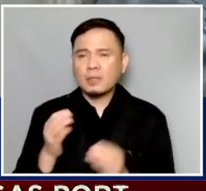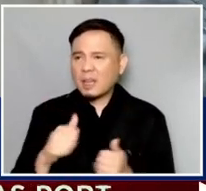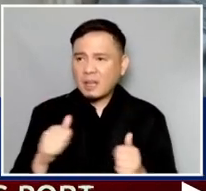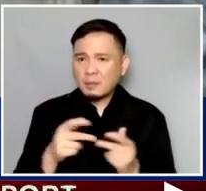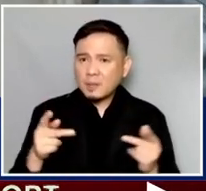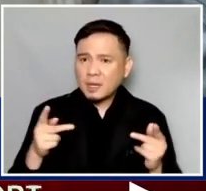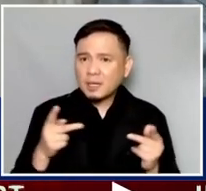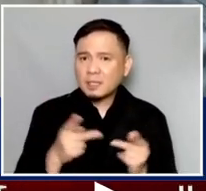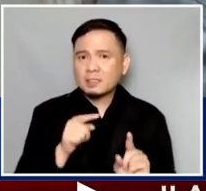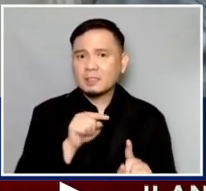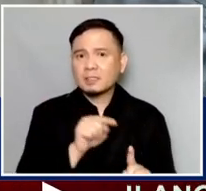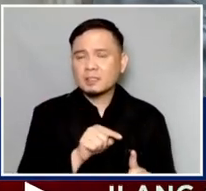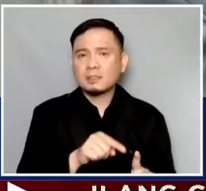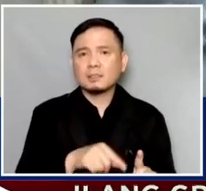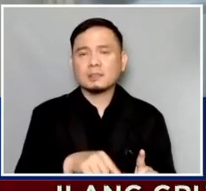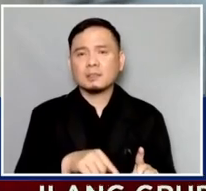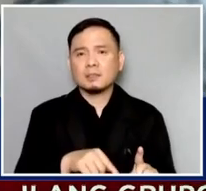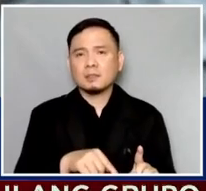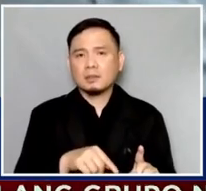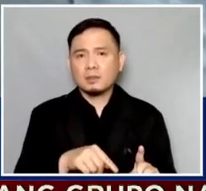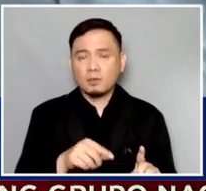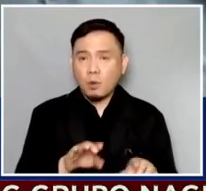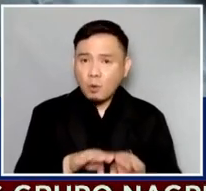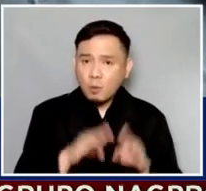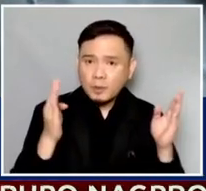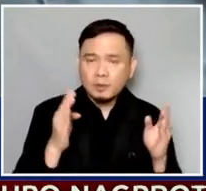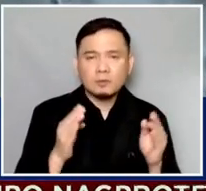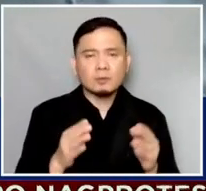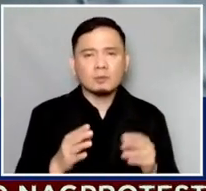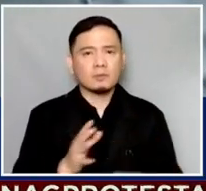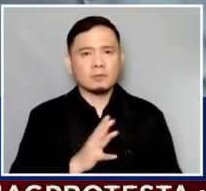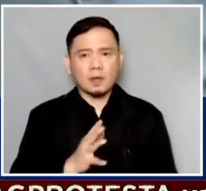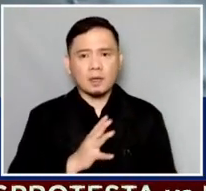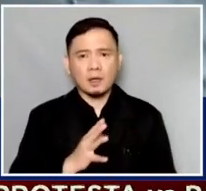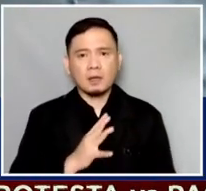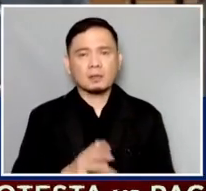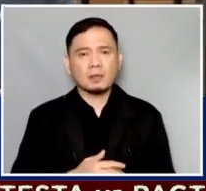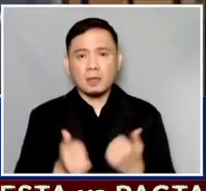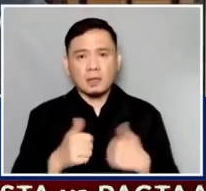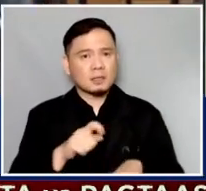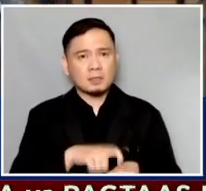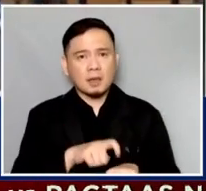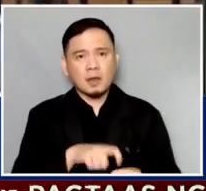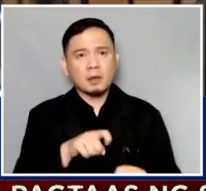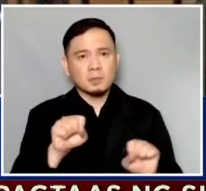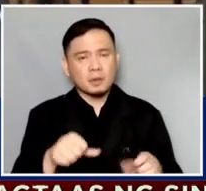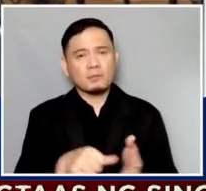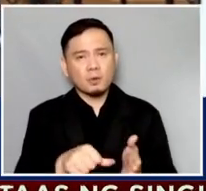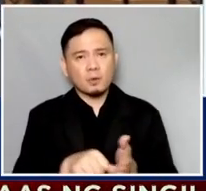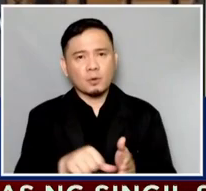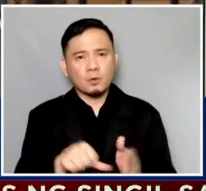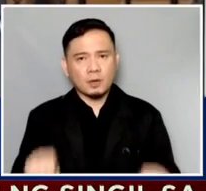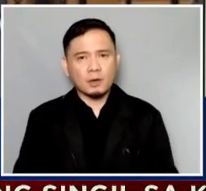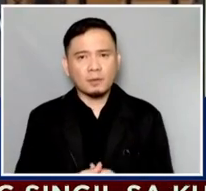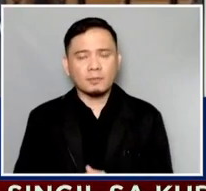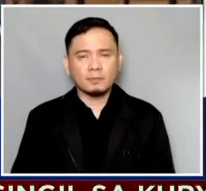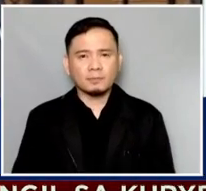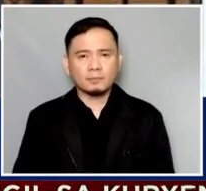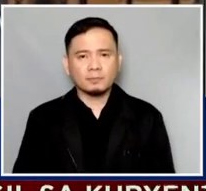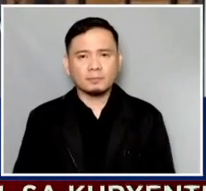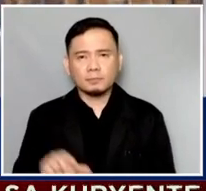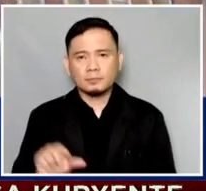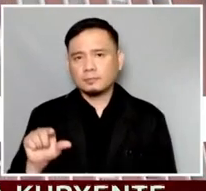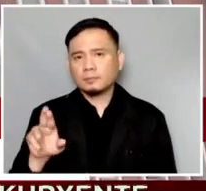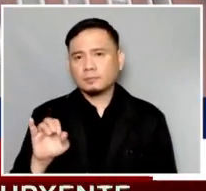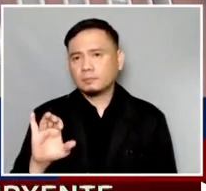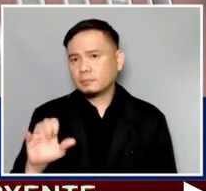may automatic na authority po na buksan kaagad ang pagboto para po makaboto yung mga kababayan natin doon. Pinaalalahanan naman ni Garcia ang mga kandidato